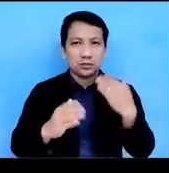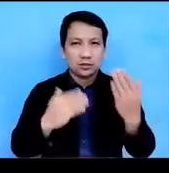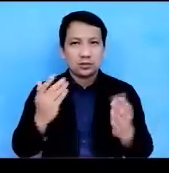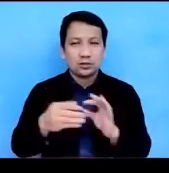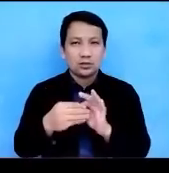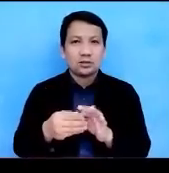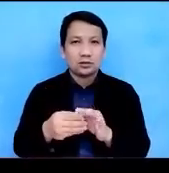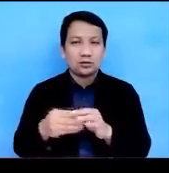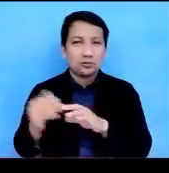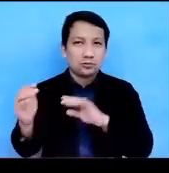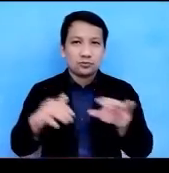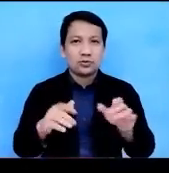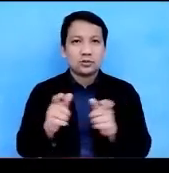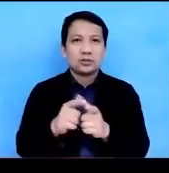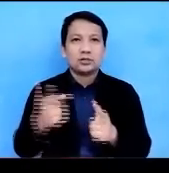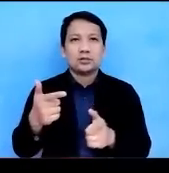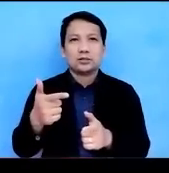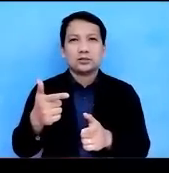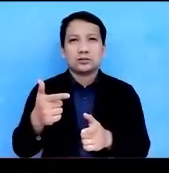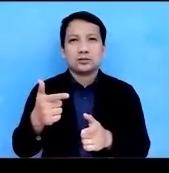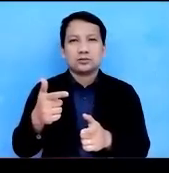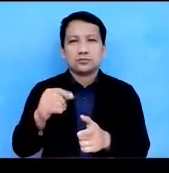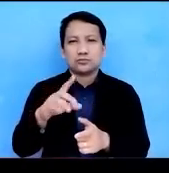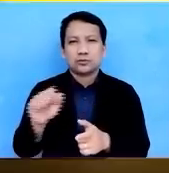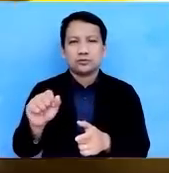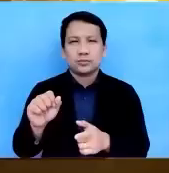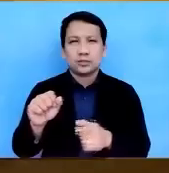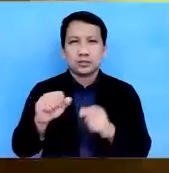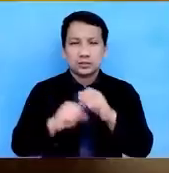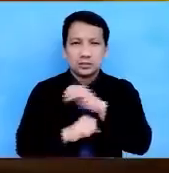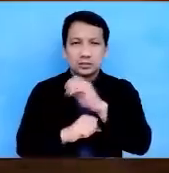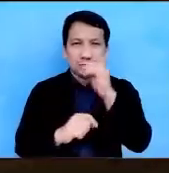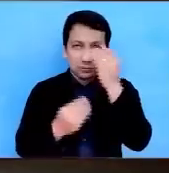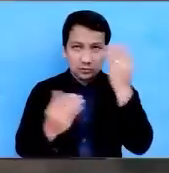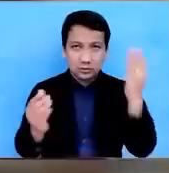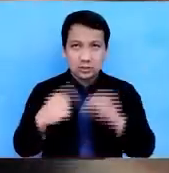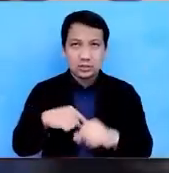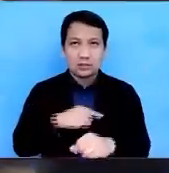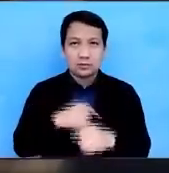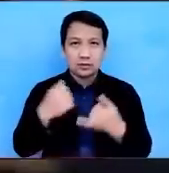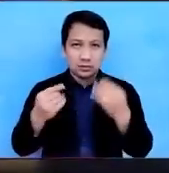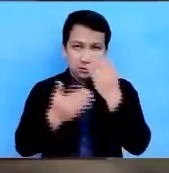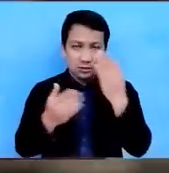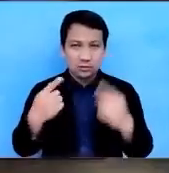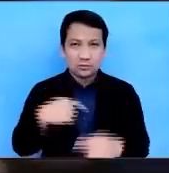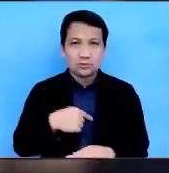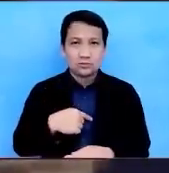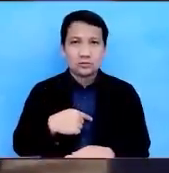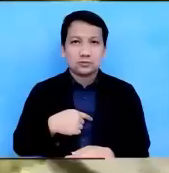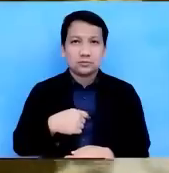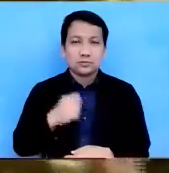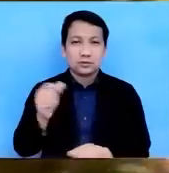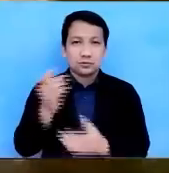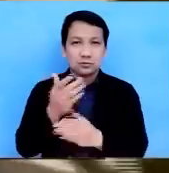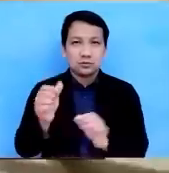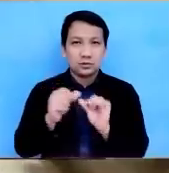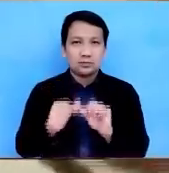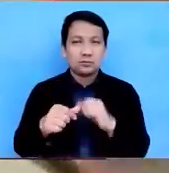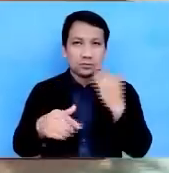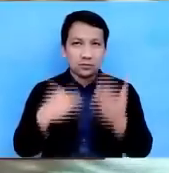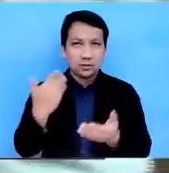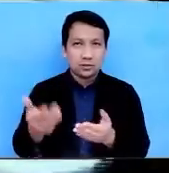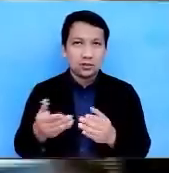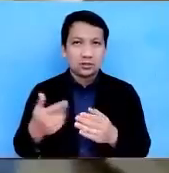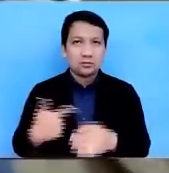magkagulo sa general section ng Cuscatlan Stadium. Agad tinigil ang laro para gamutin ang mga biktima. Bukod sa mga namatay, marami ang